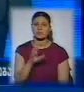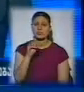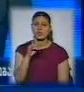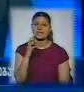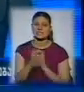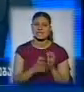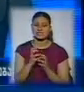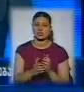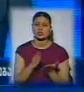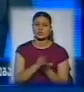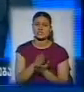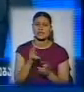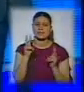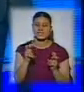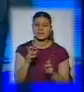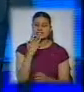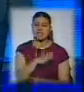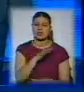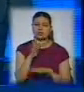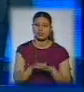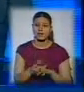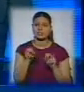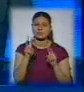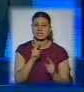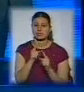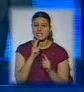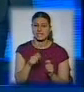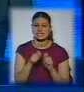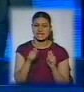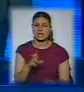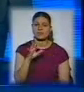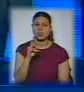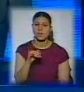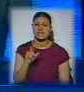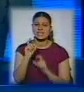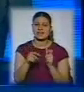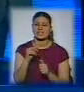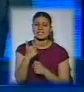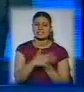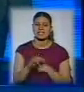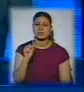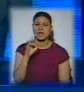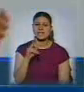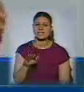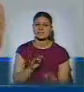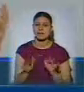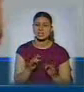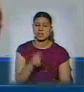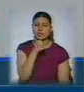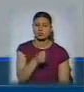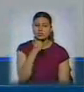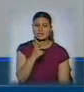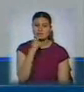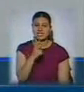Bloomberg-ის საერთაშორისო სისტემის თემაზე ეროვნულ ბანკში მედიისთვის სპეციალური ტრენინგი გაიმართა Bloomberg-ის კავკასიისა და ცენტრალური აზიის მენეჯერმა.